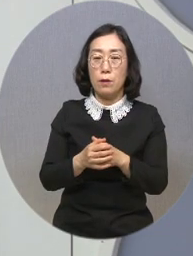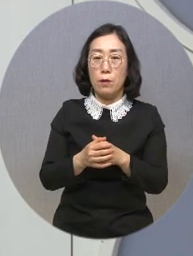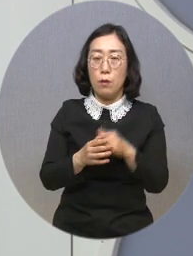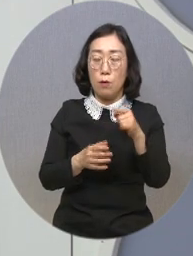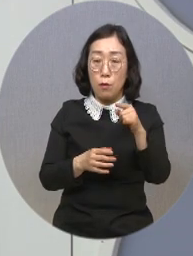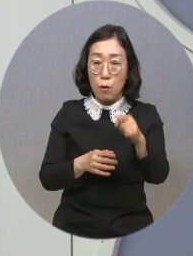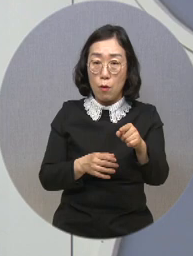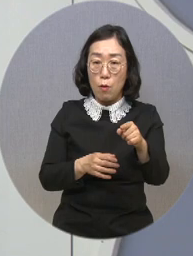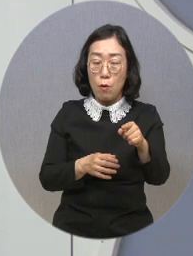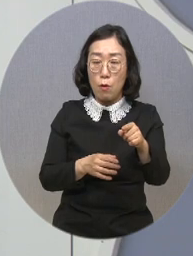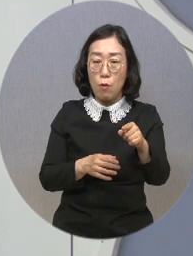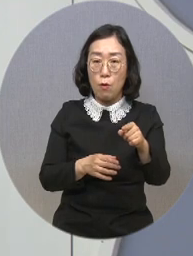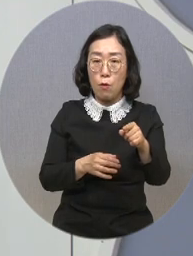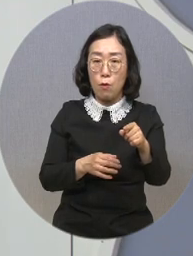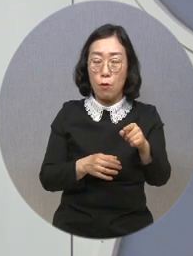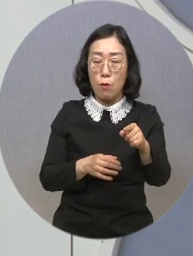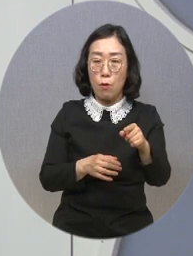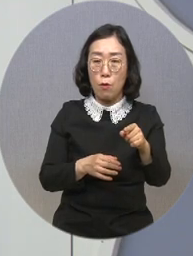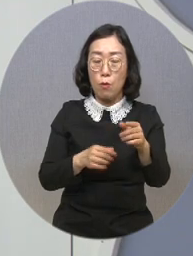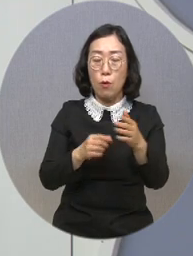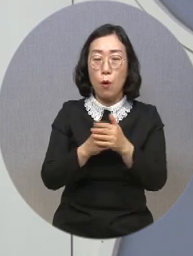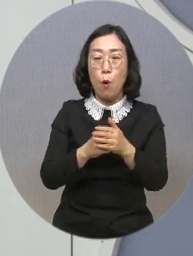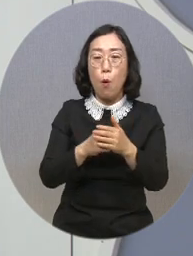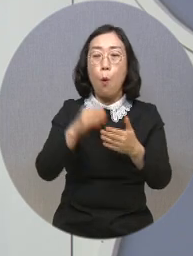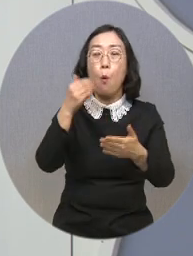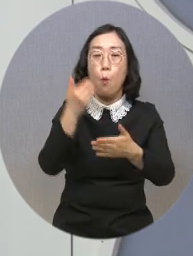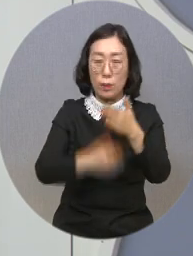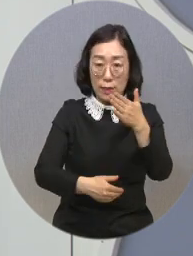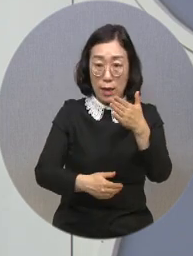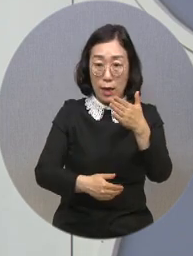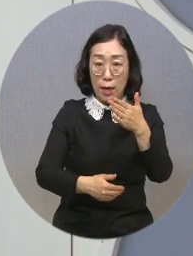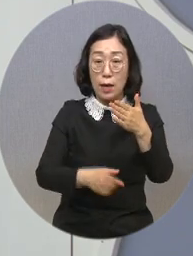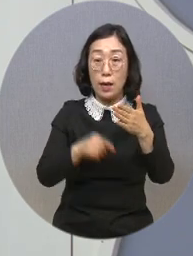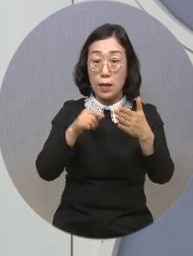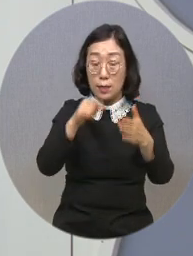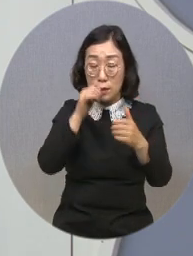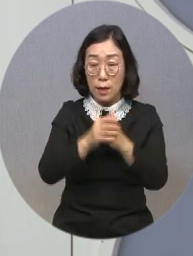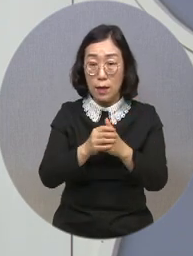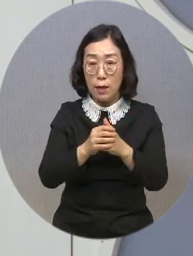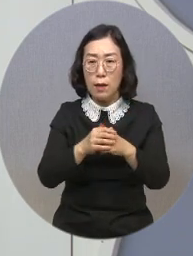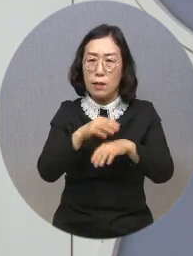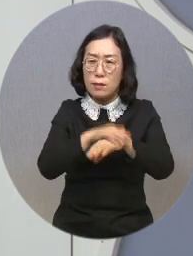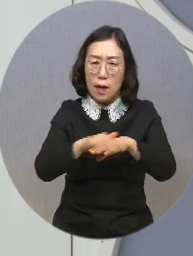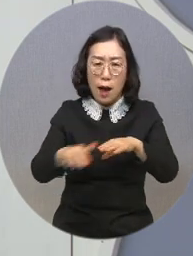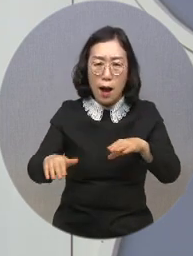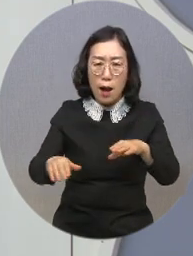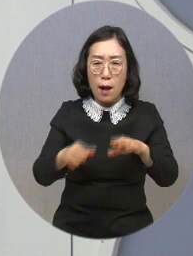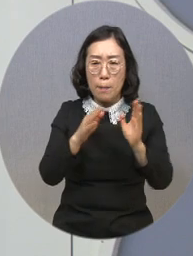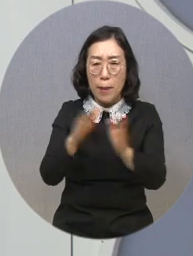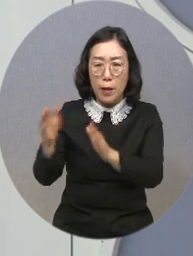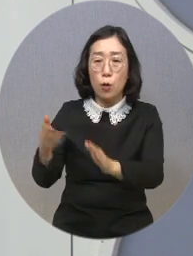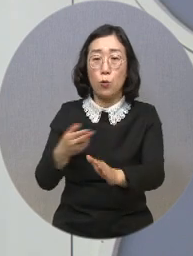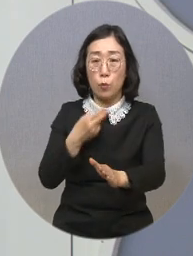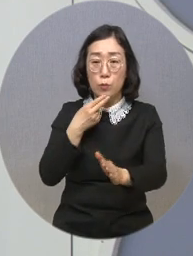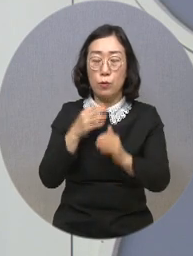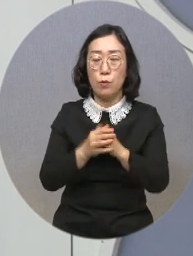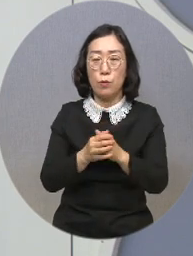원료를 그 공급받으면 그 공제를 하는 게 있어요. 네, 네. 그게 이제 제도가 잘 안 돼 있어서 그